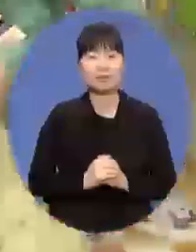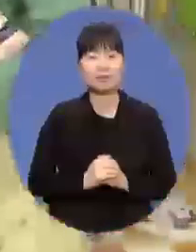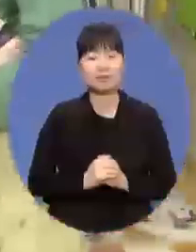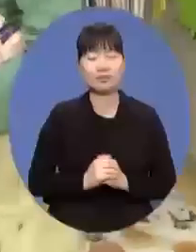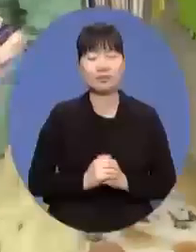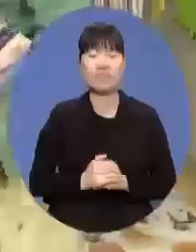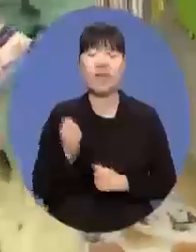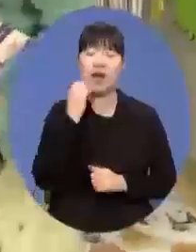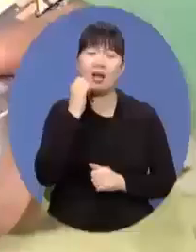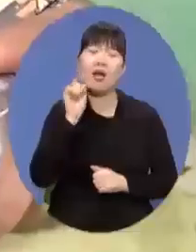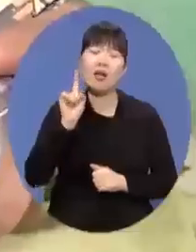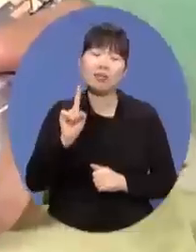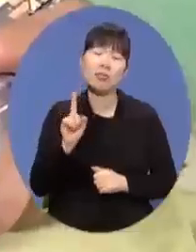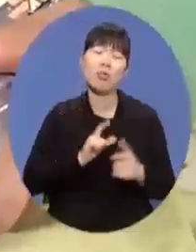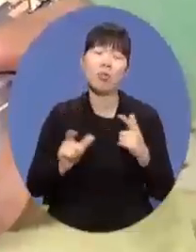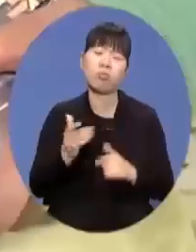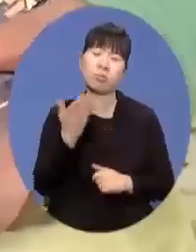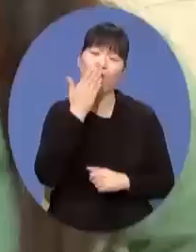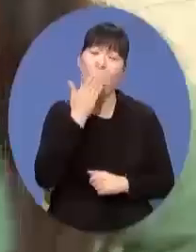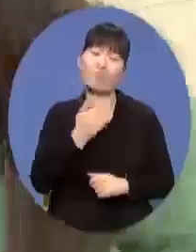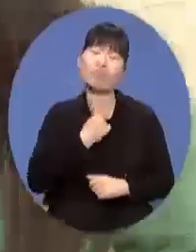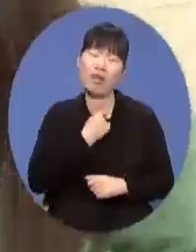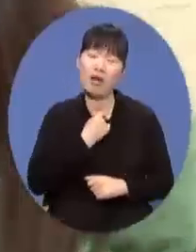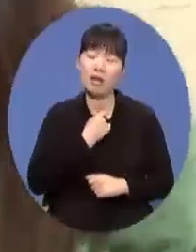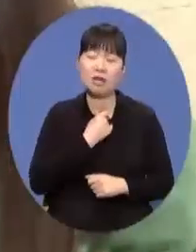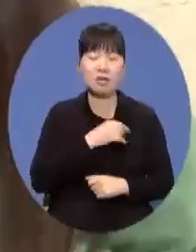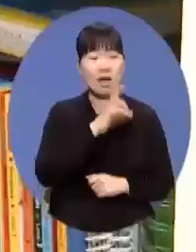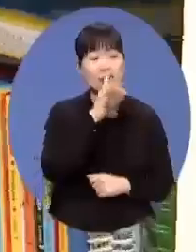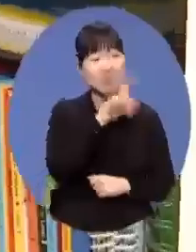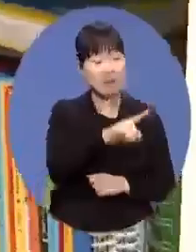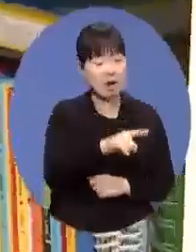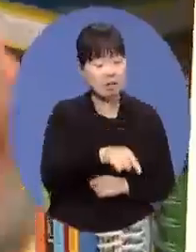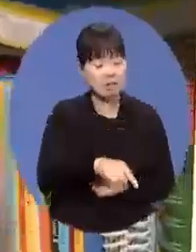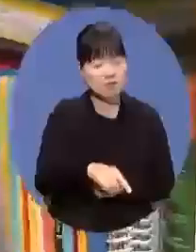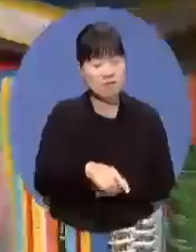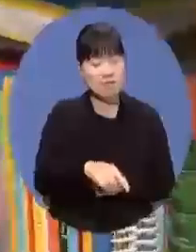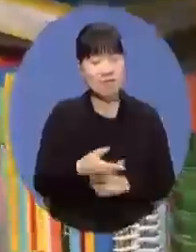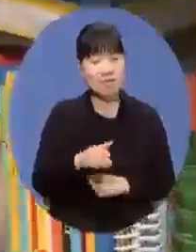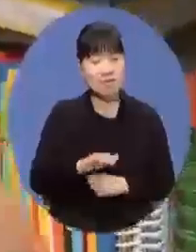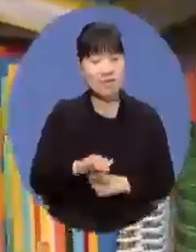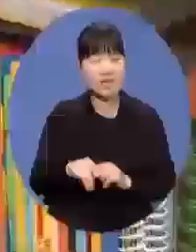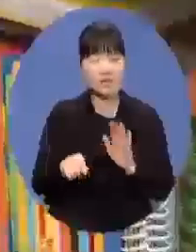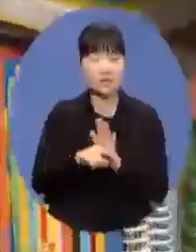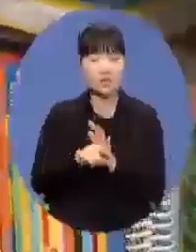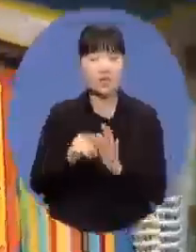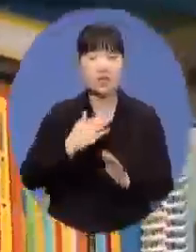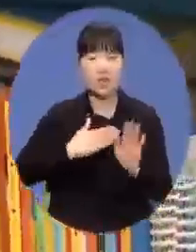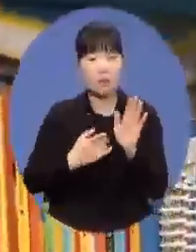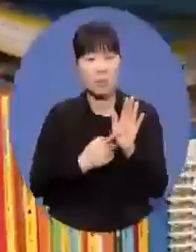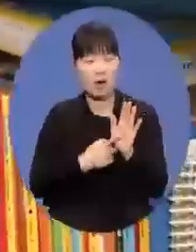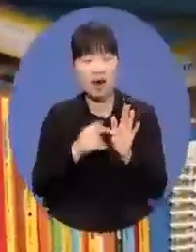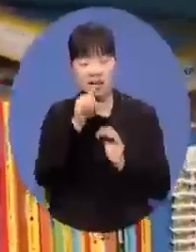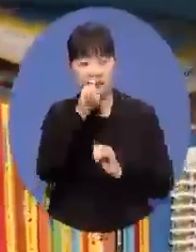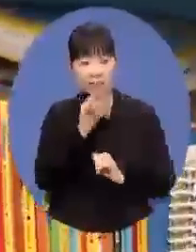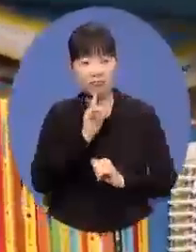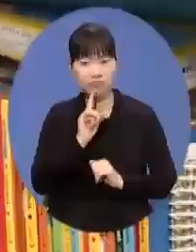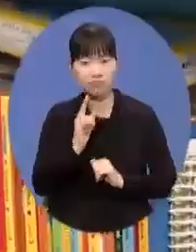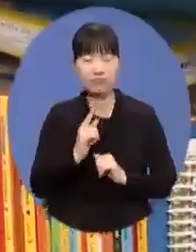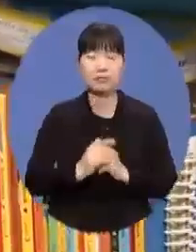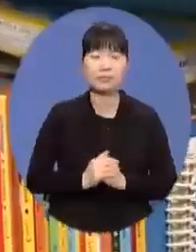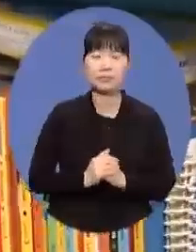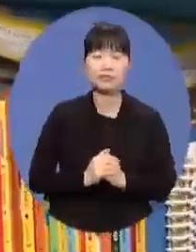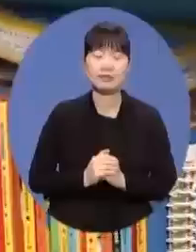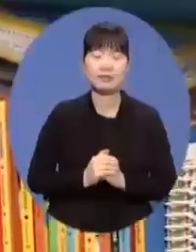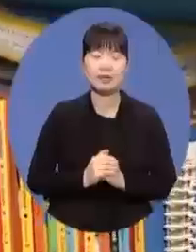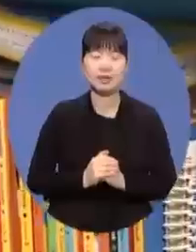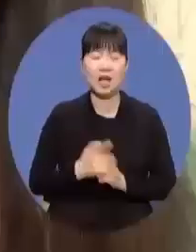과자 하나만 더 먹을게요. 안 돼. 다음은 지원이가 부정적인 정서를 표현하는 경우인데요.